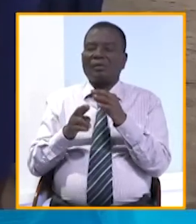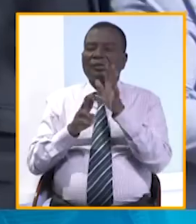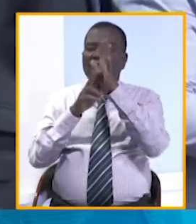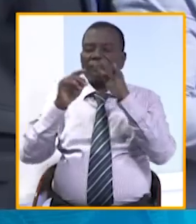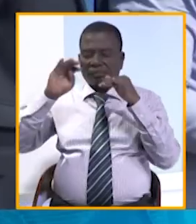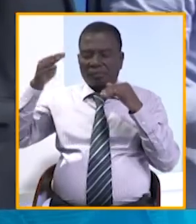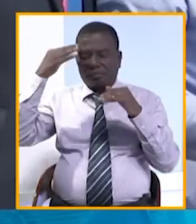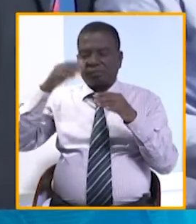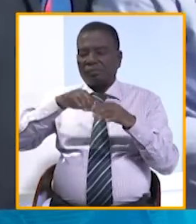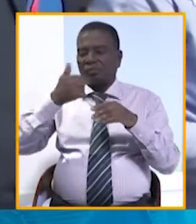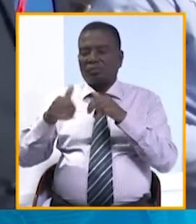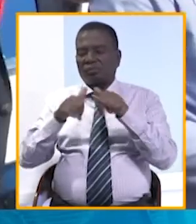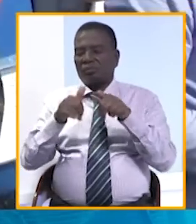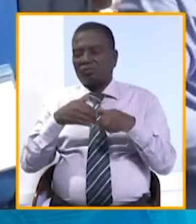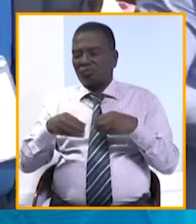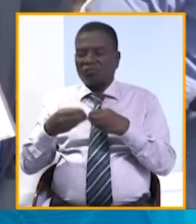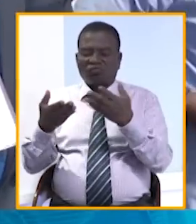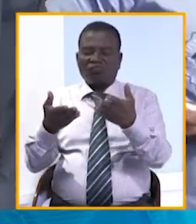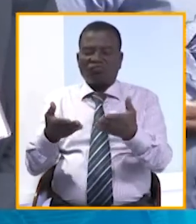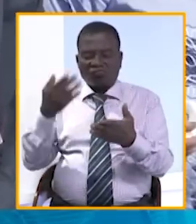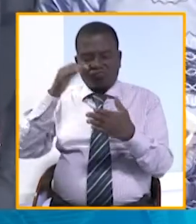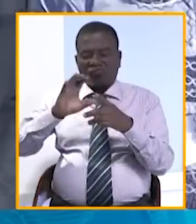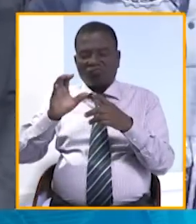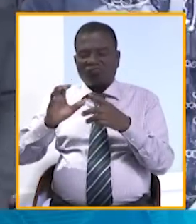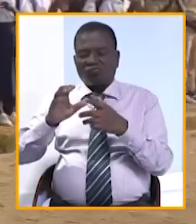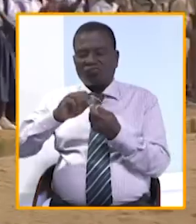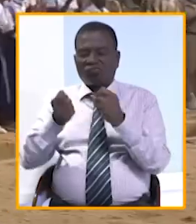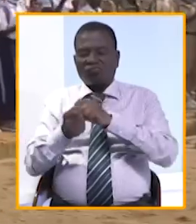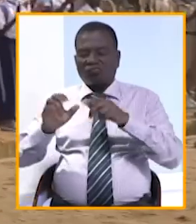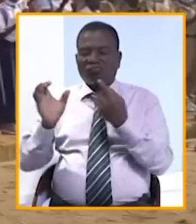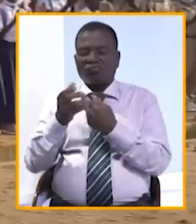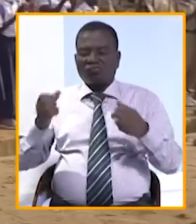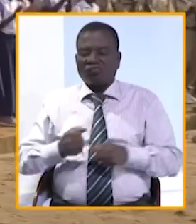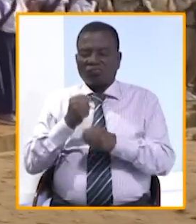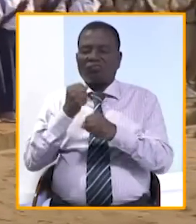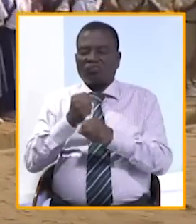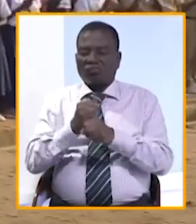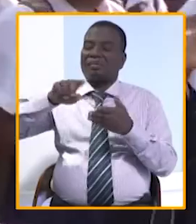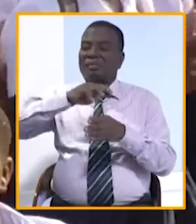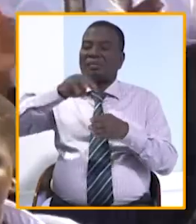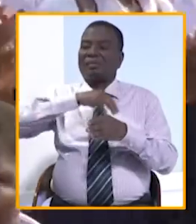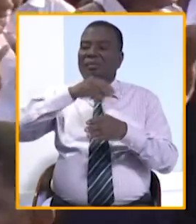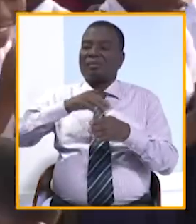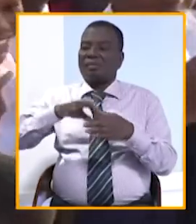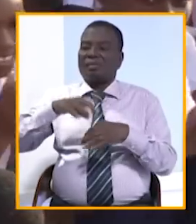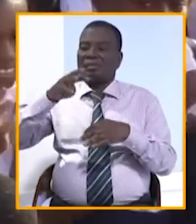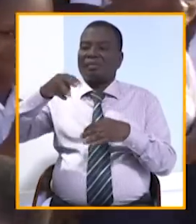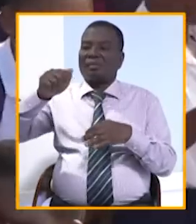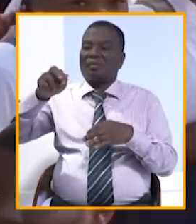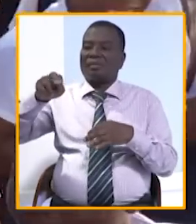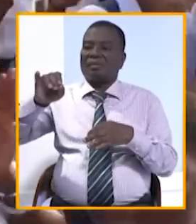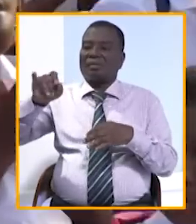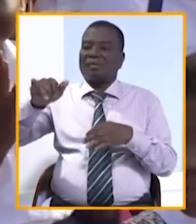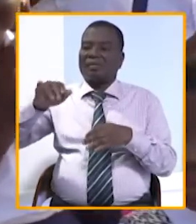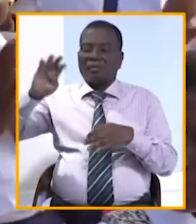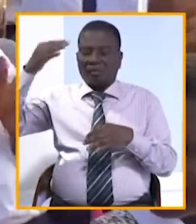commencer. Selon le représentant du ministre Adama Koulibaly, d'autres actions du genre seront menées afin d'améliorer les conditions de travail des acteurs